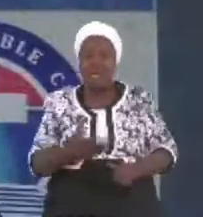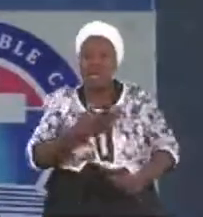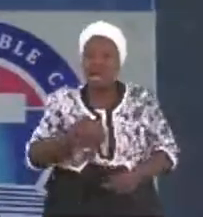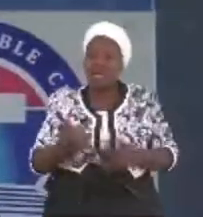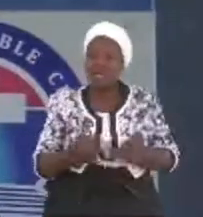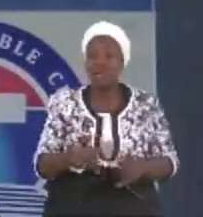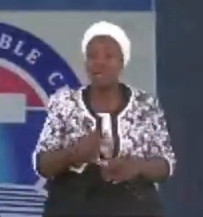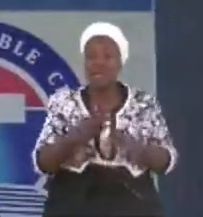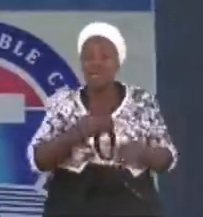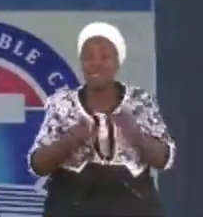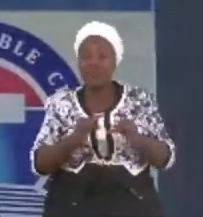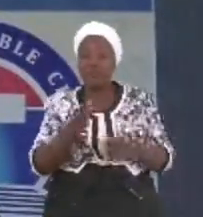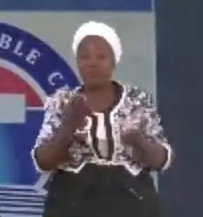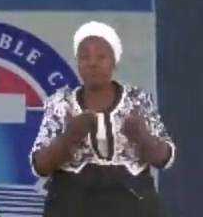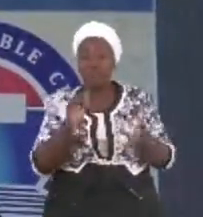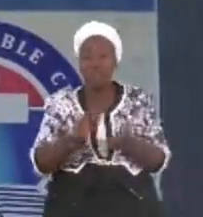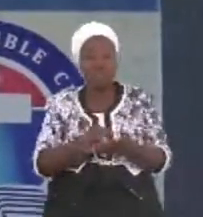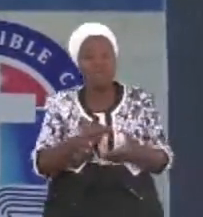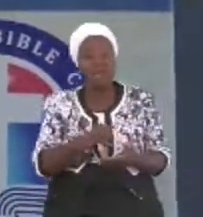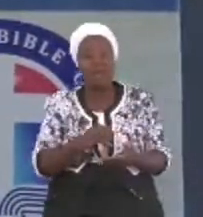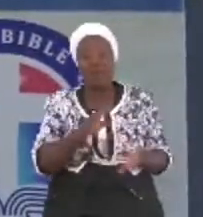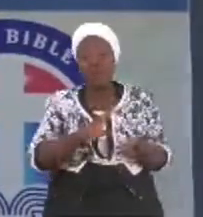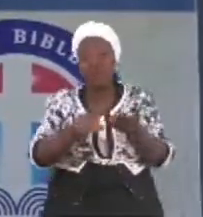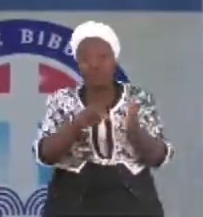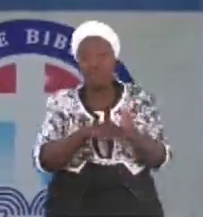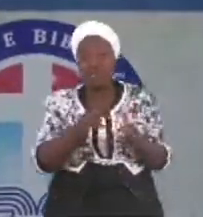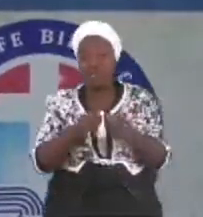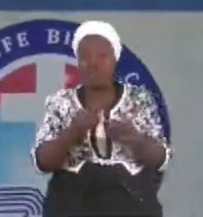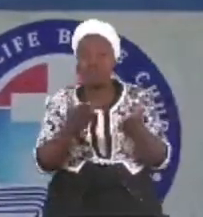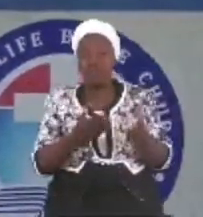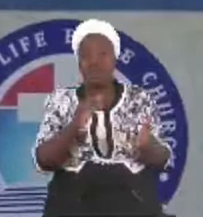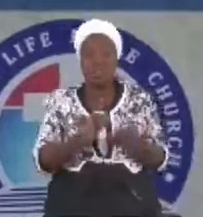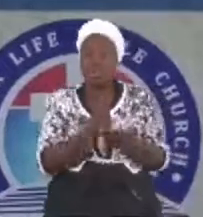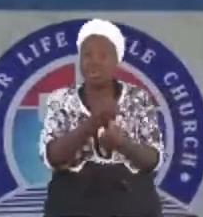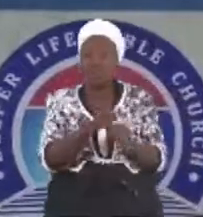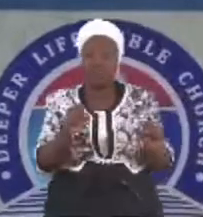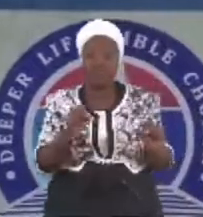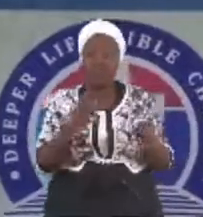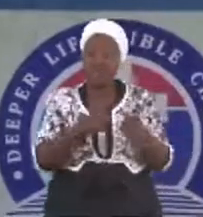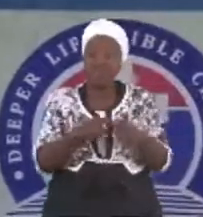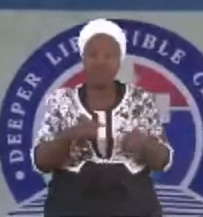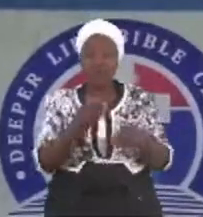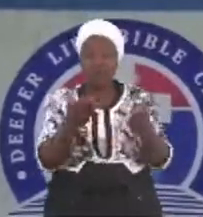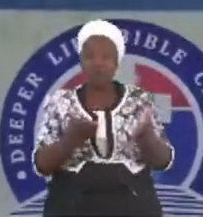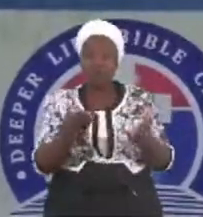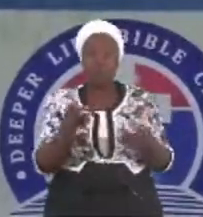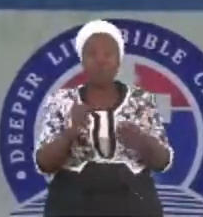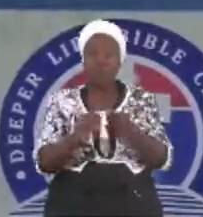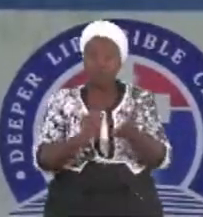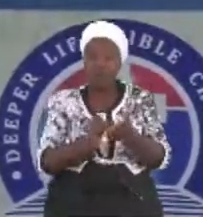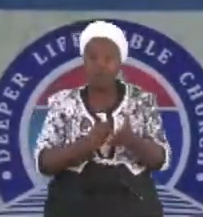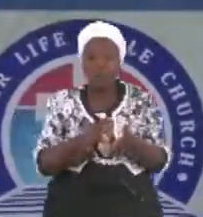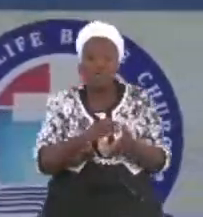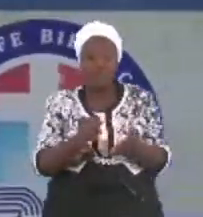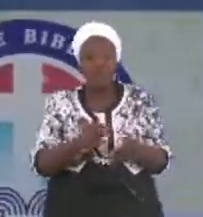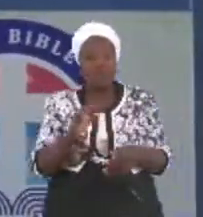veux ce pardon, si tu veux ce salut, si tu veux qu'il écrive ton nom dans le